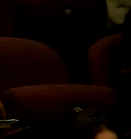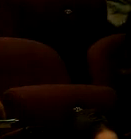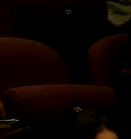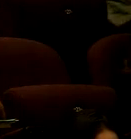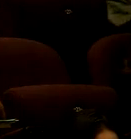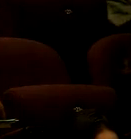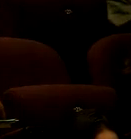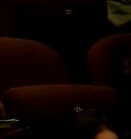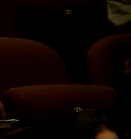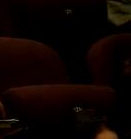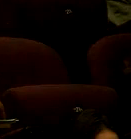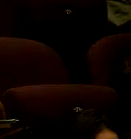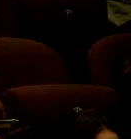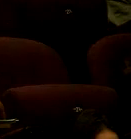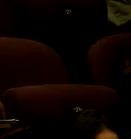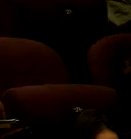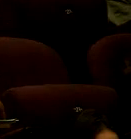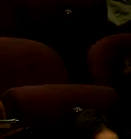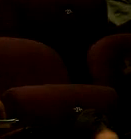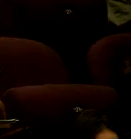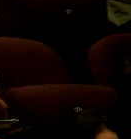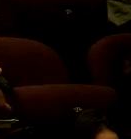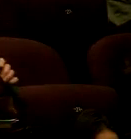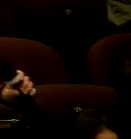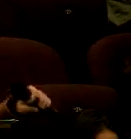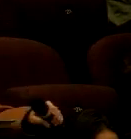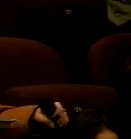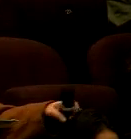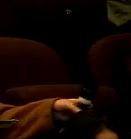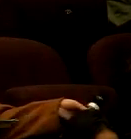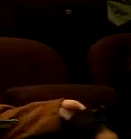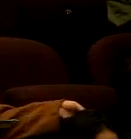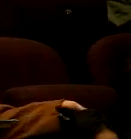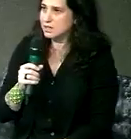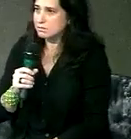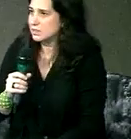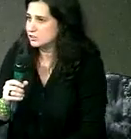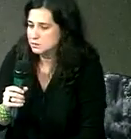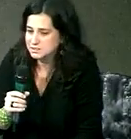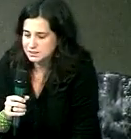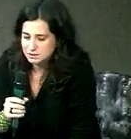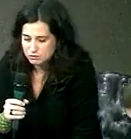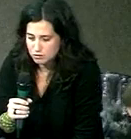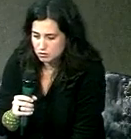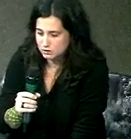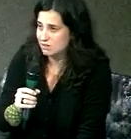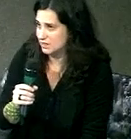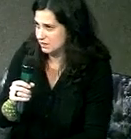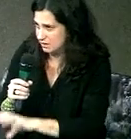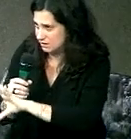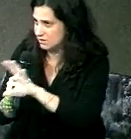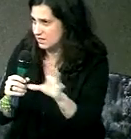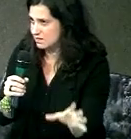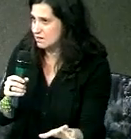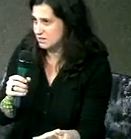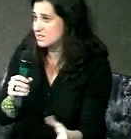d'attachement, ces difficultés dans le transgénérationnel? Je suis tout à fait d'accord, Karima. Je pense qu'il faut